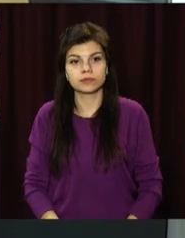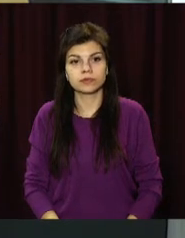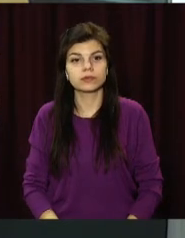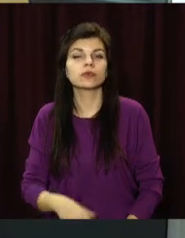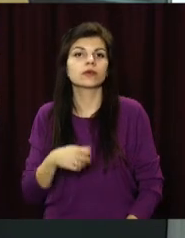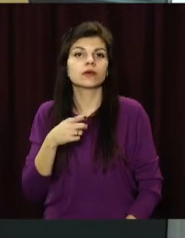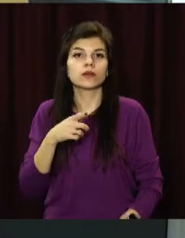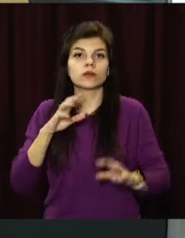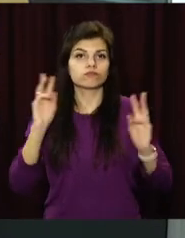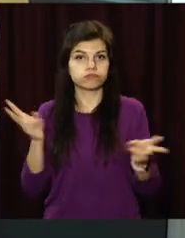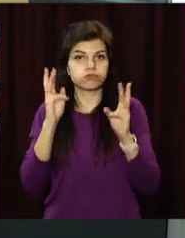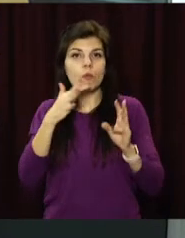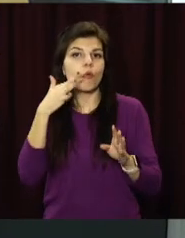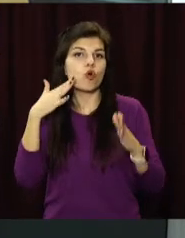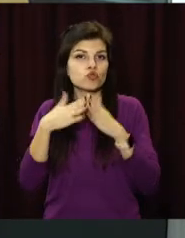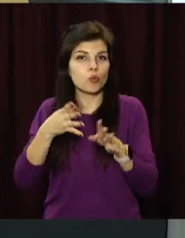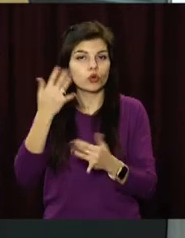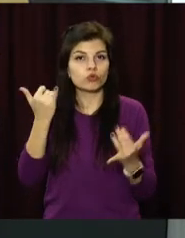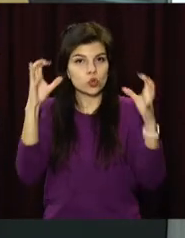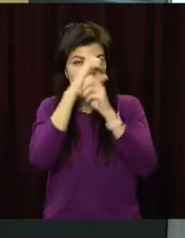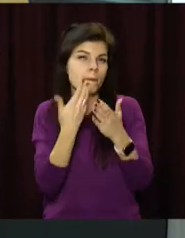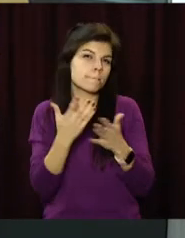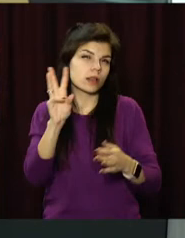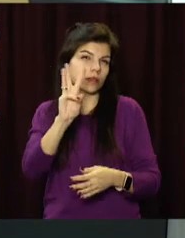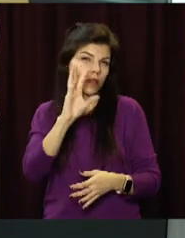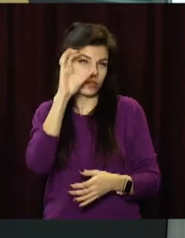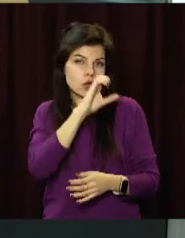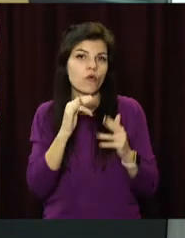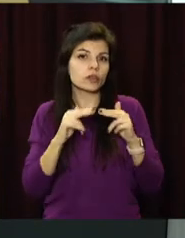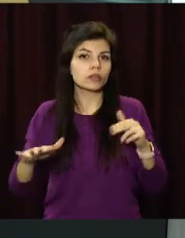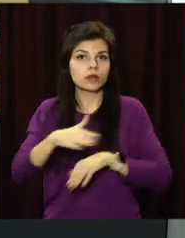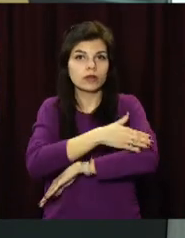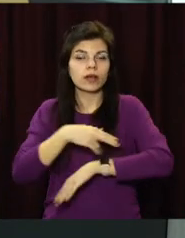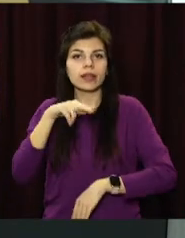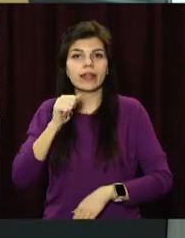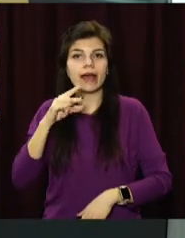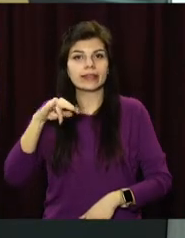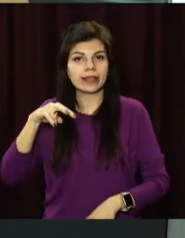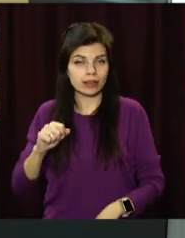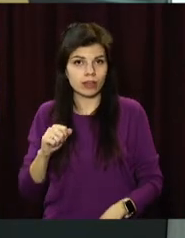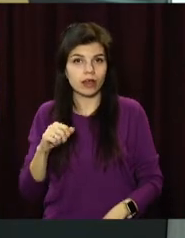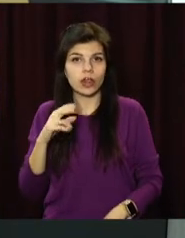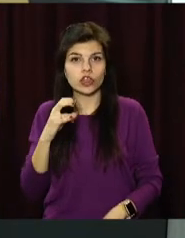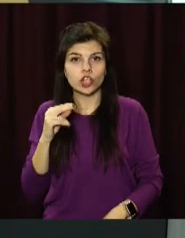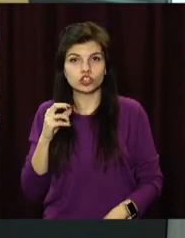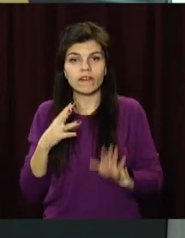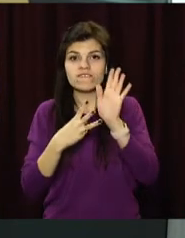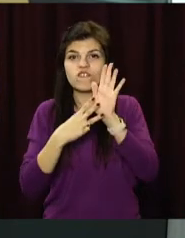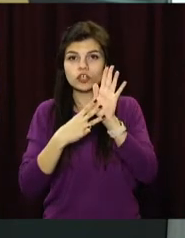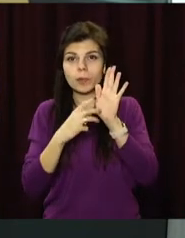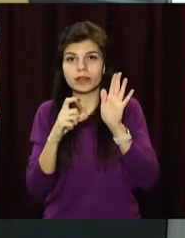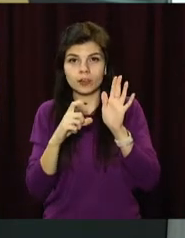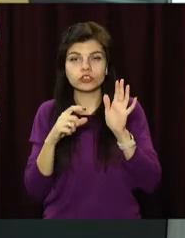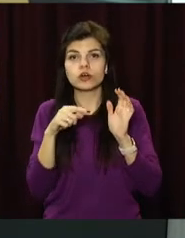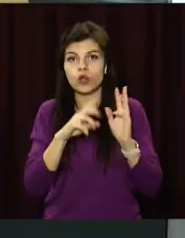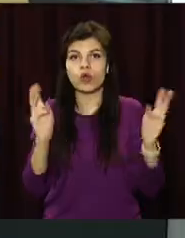Спалах у багатоповерхівці. Сьогодні вночі десь о 3-й годині у Дніпрі на вулиці Данила Нечая на 8-му поверсі будинку